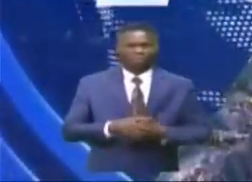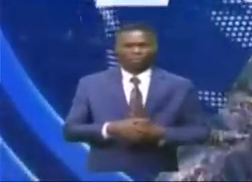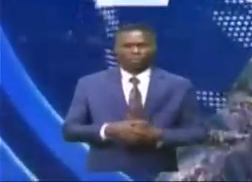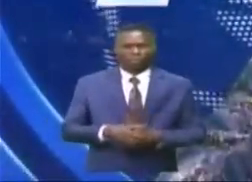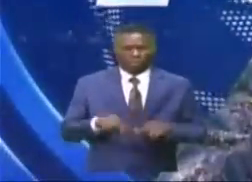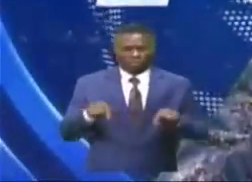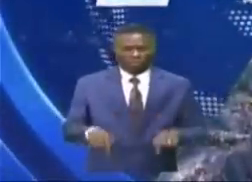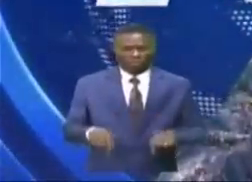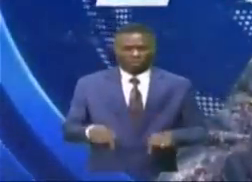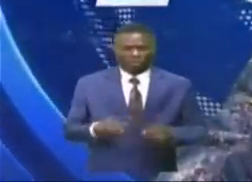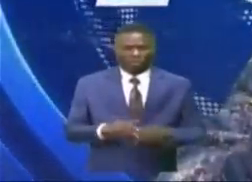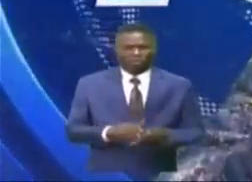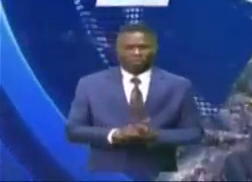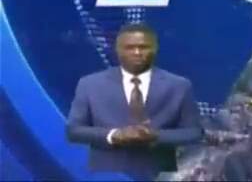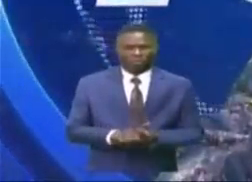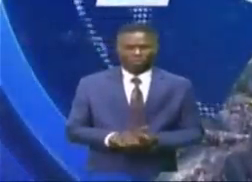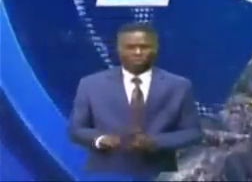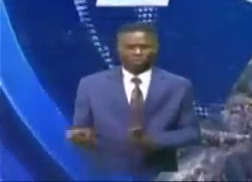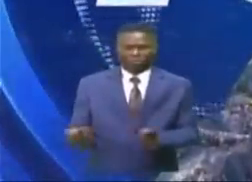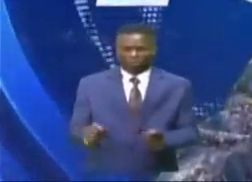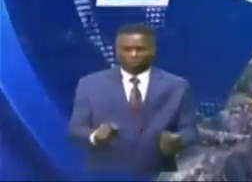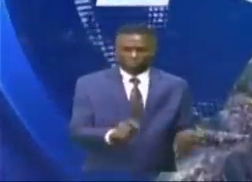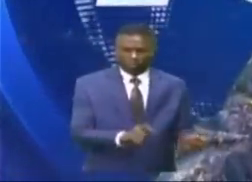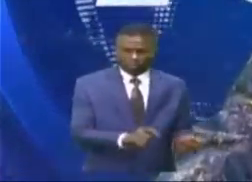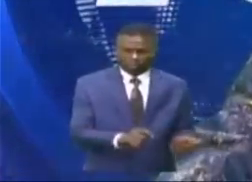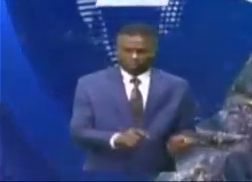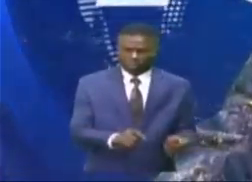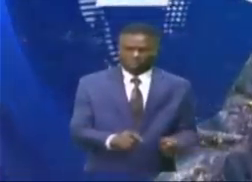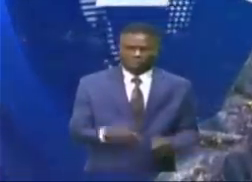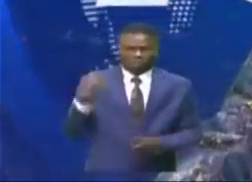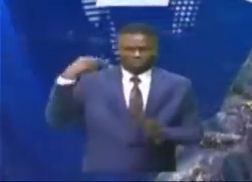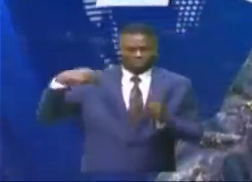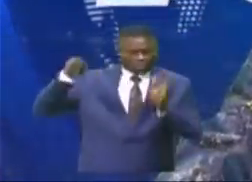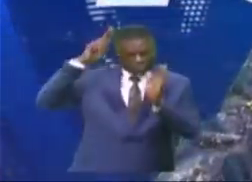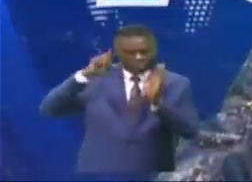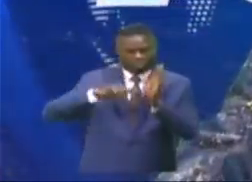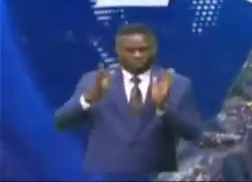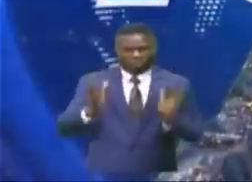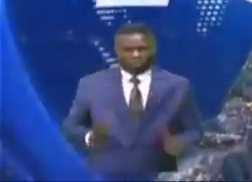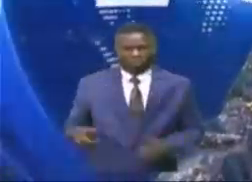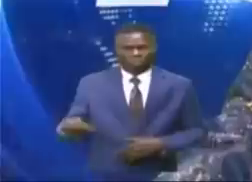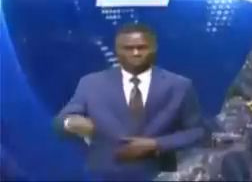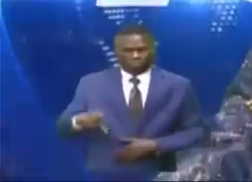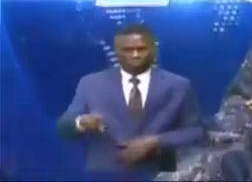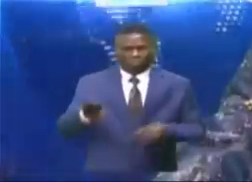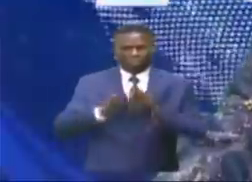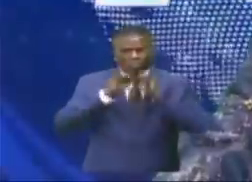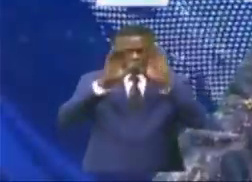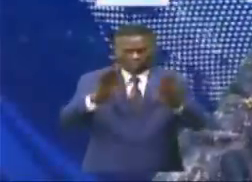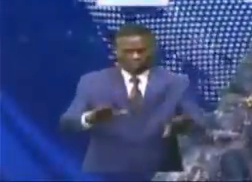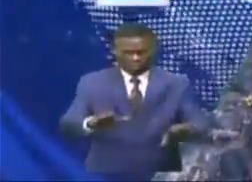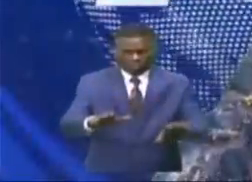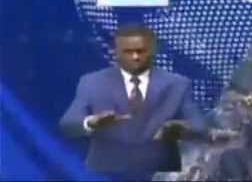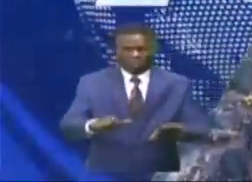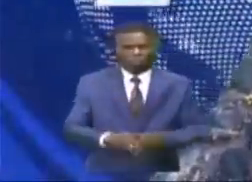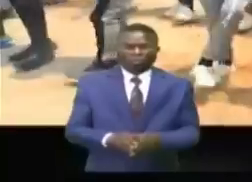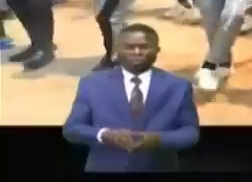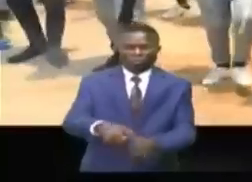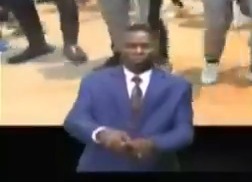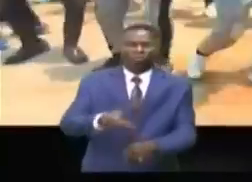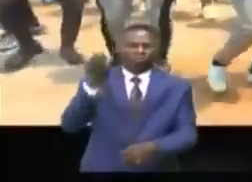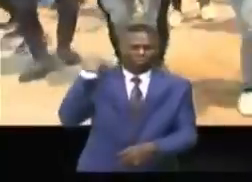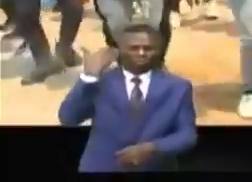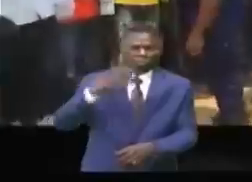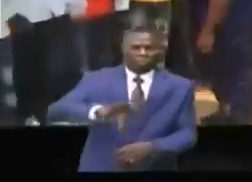Pendant ce temps, dans le Tanganyika, Julien Ngongwa, gouverneur de province, a procédé à l'inauguration des bandes fontaines.